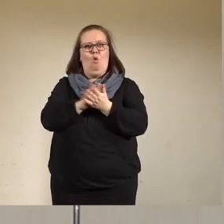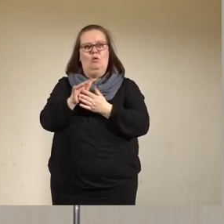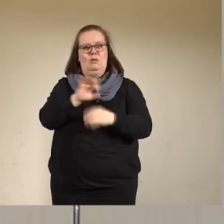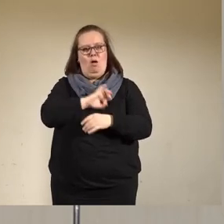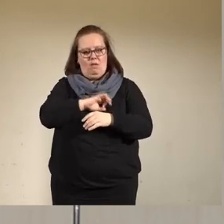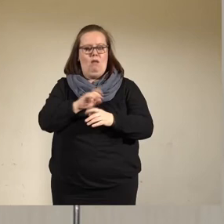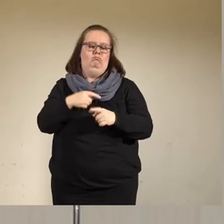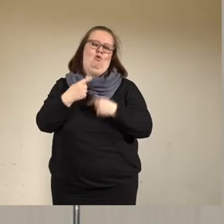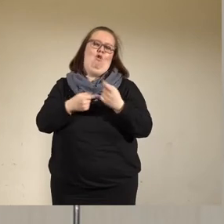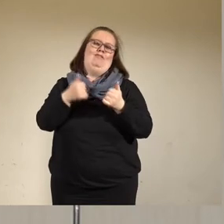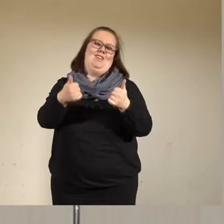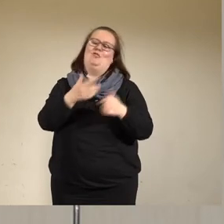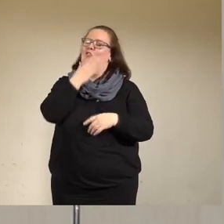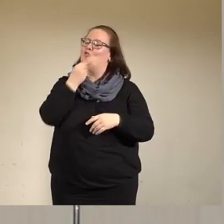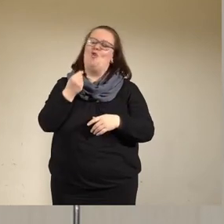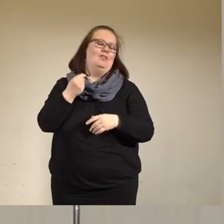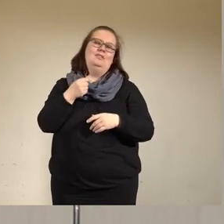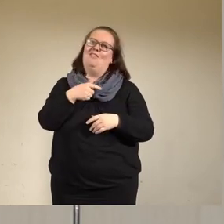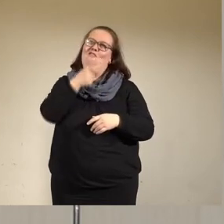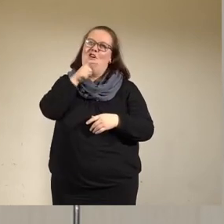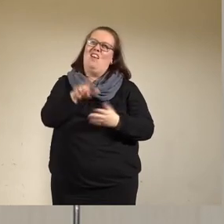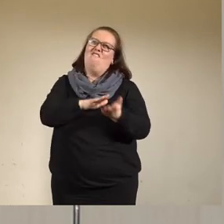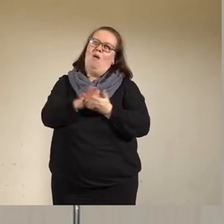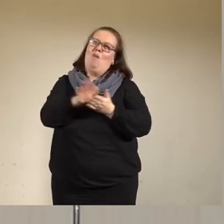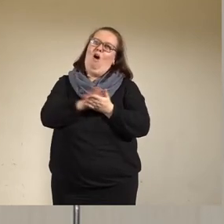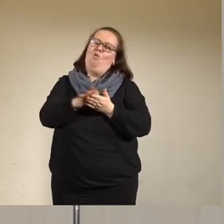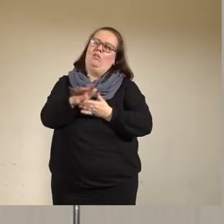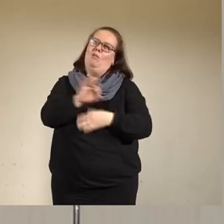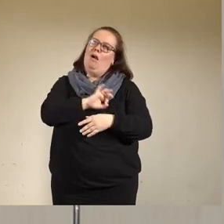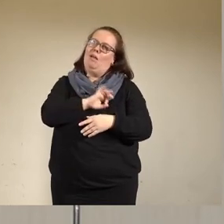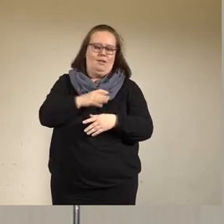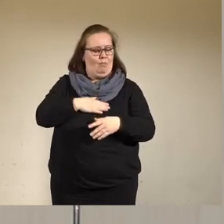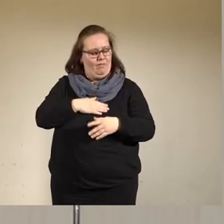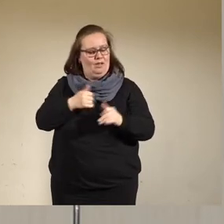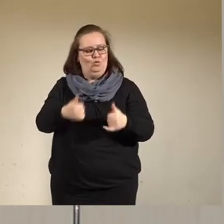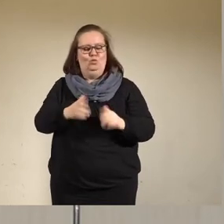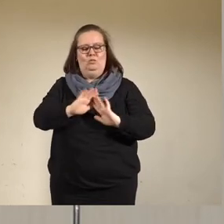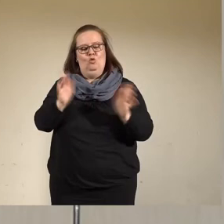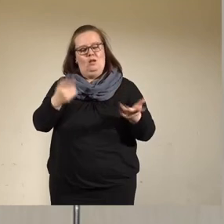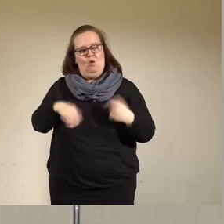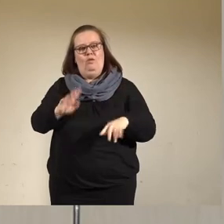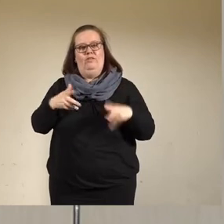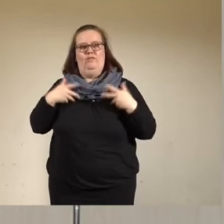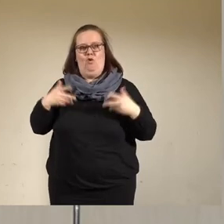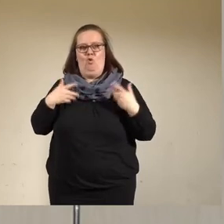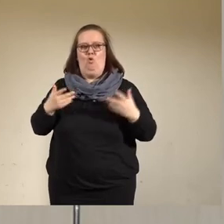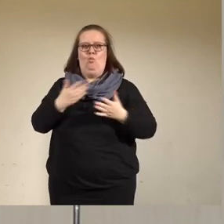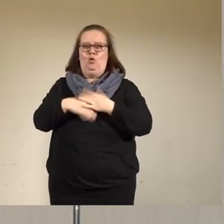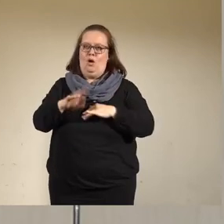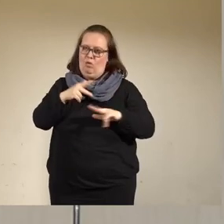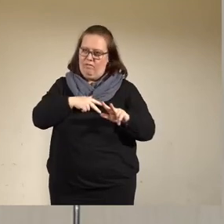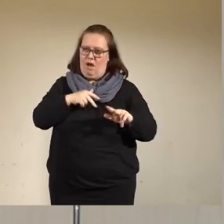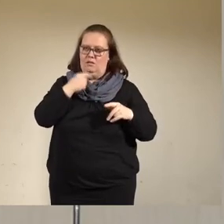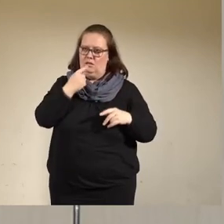ein wundervolles Wort, auch in normalen Zeiten funktioniert. Und ich freue mich und sage das